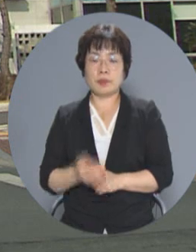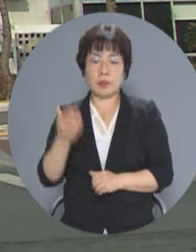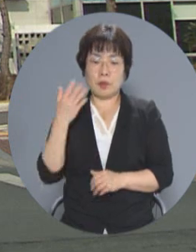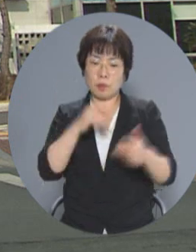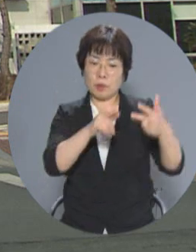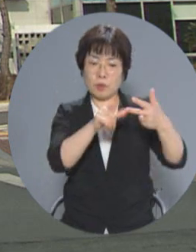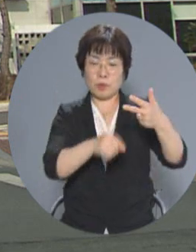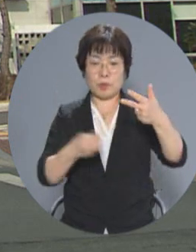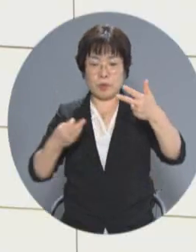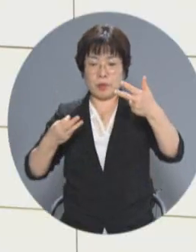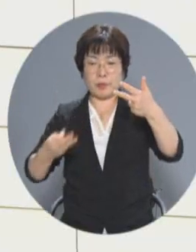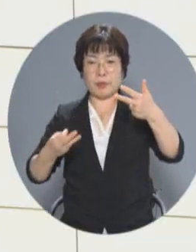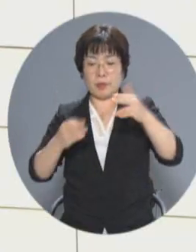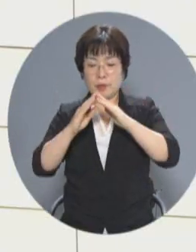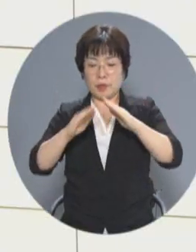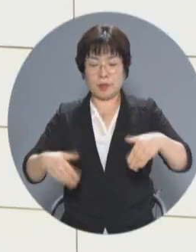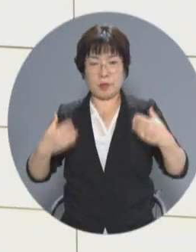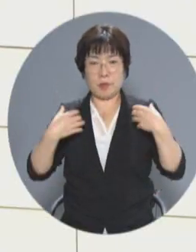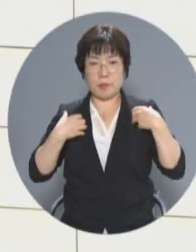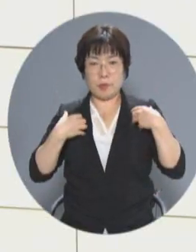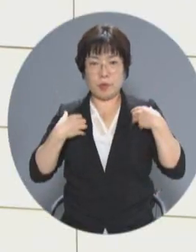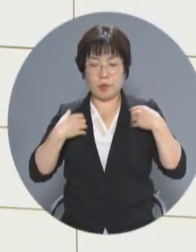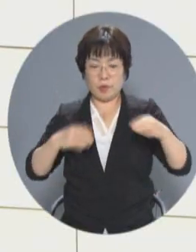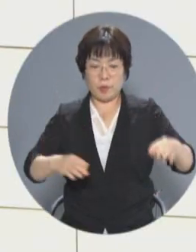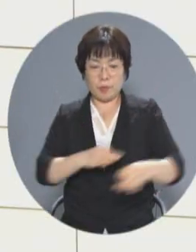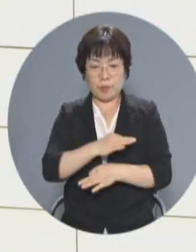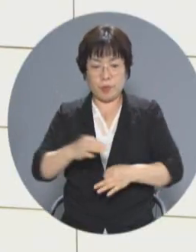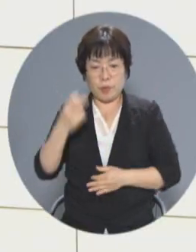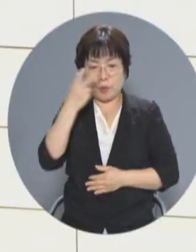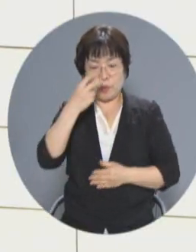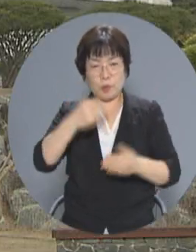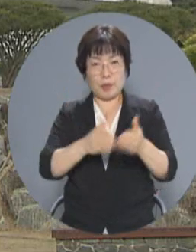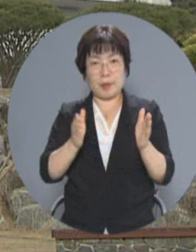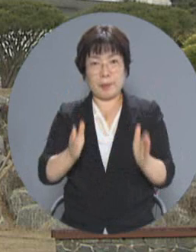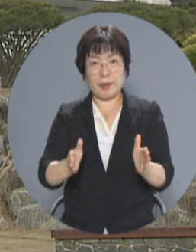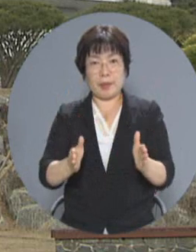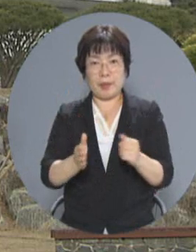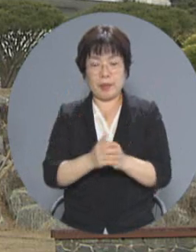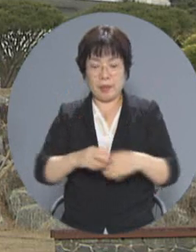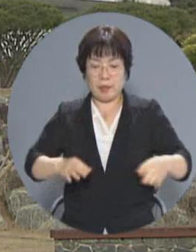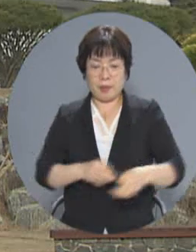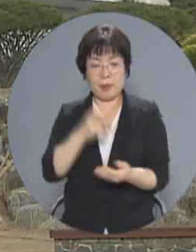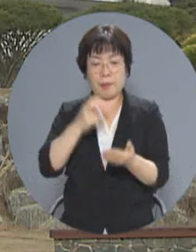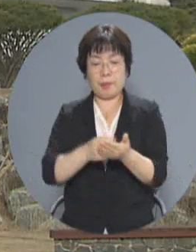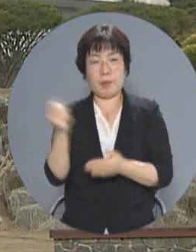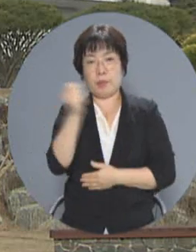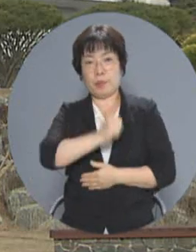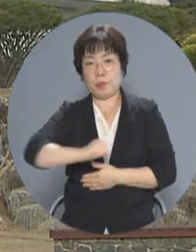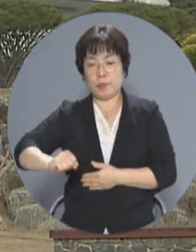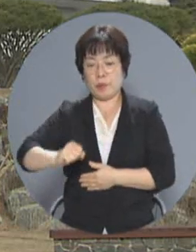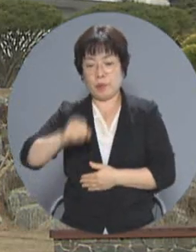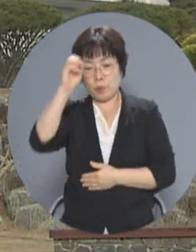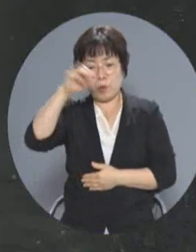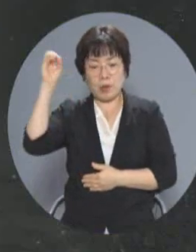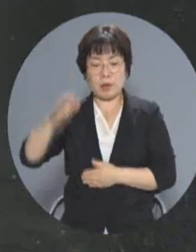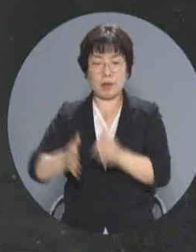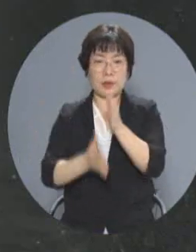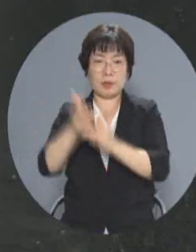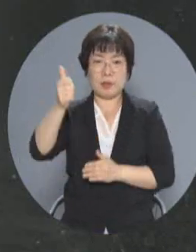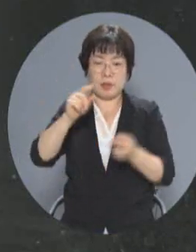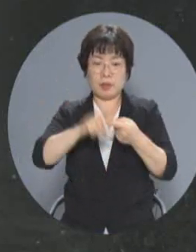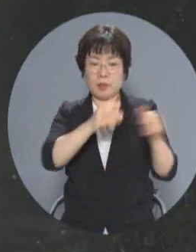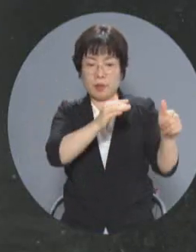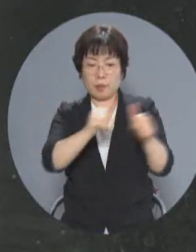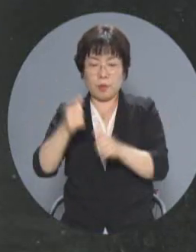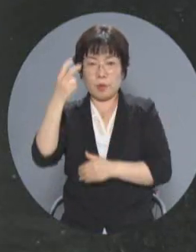지난달 13일 전남청 반부패수사 1회가 부패방지법 위반 등 혐의를 받고 있는 정연복 광양시장에 대한